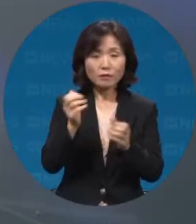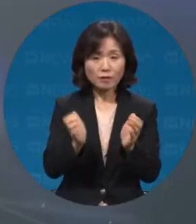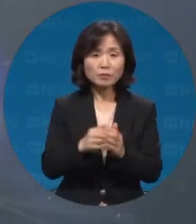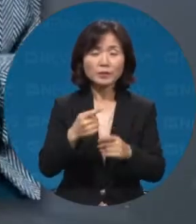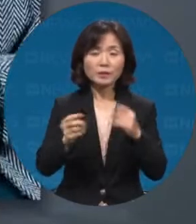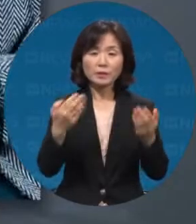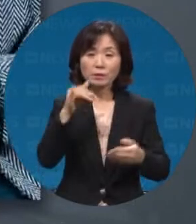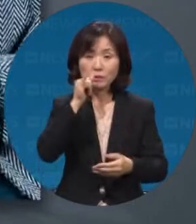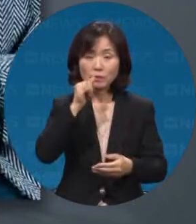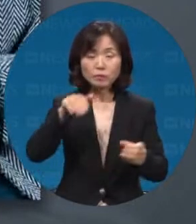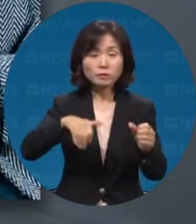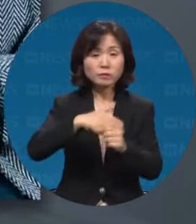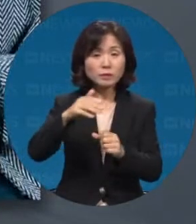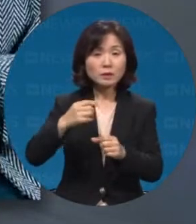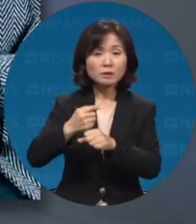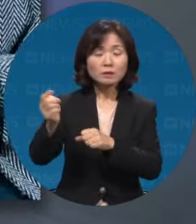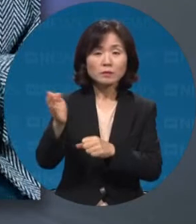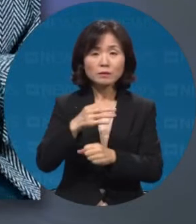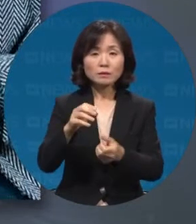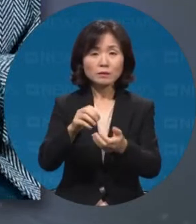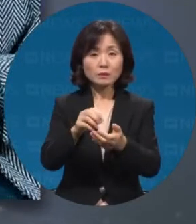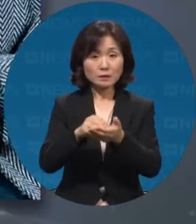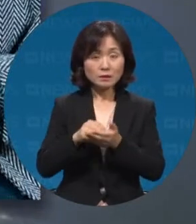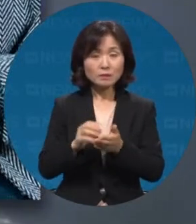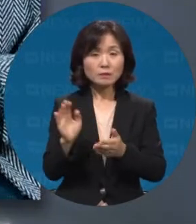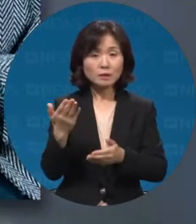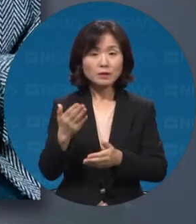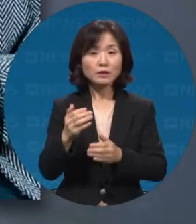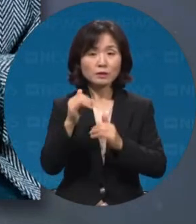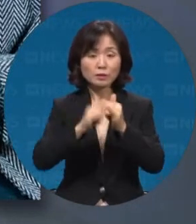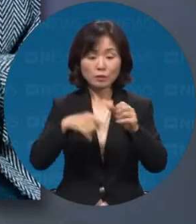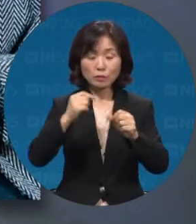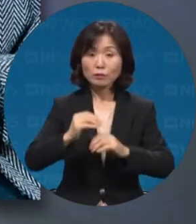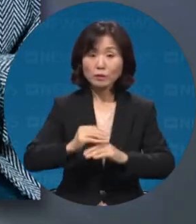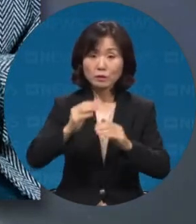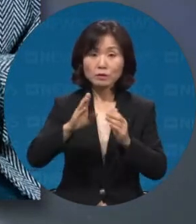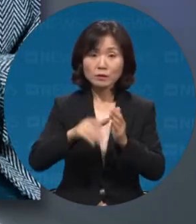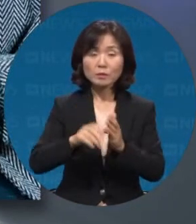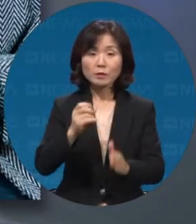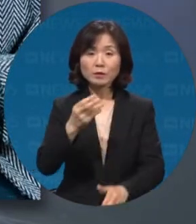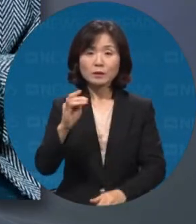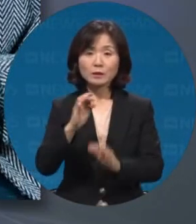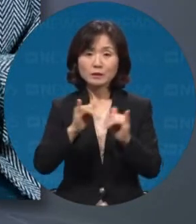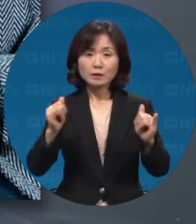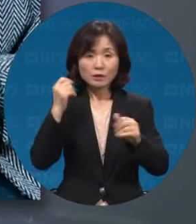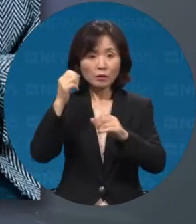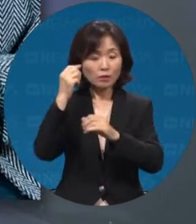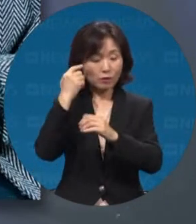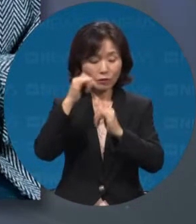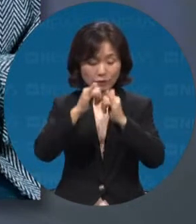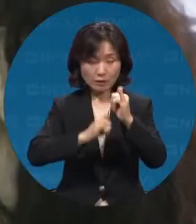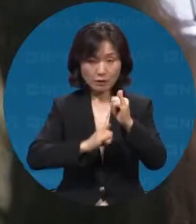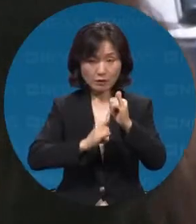이런 분위기 속에 내년부터 도입되는 역사 교육 과정에 마오리인의 역사가 추가돼 주목을 받았는데요.